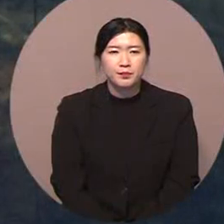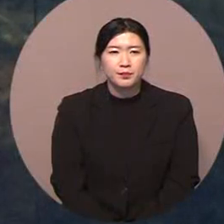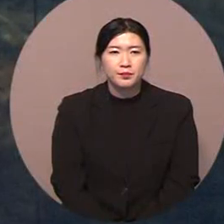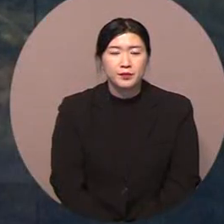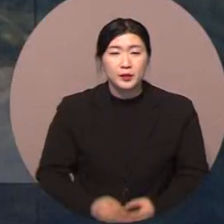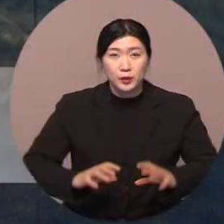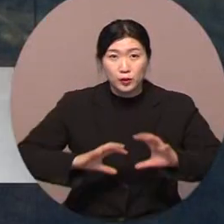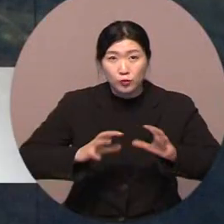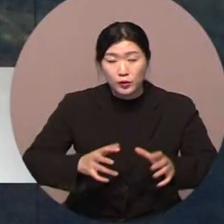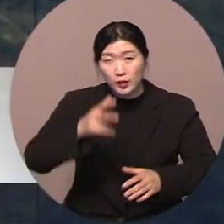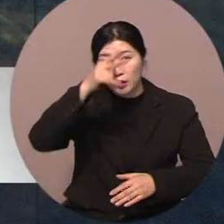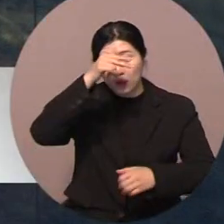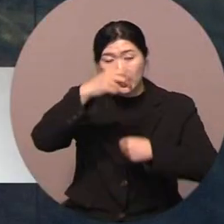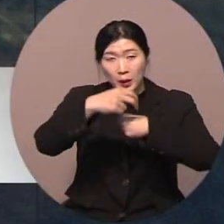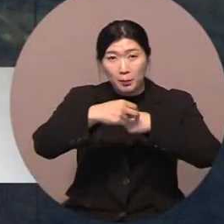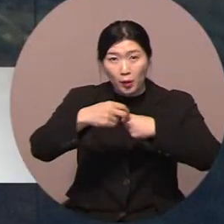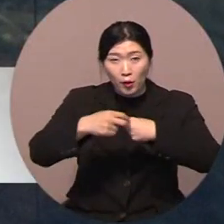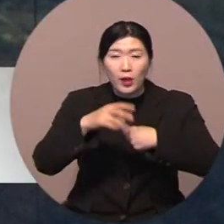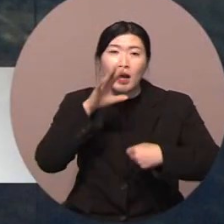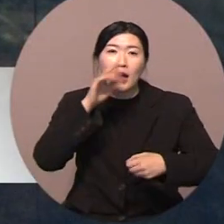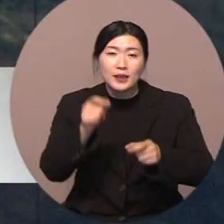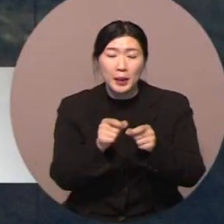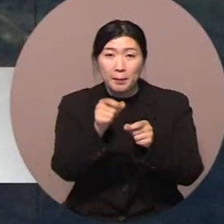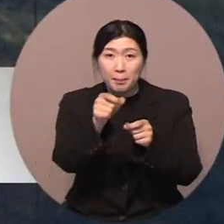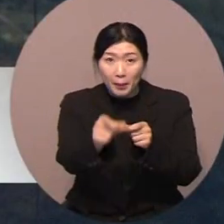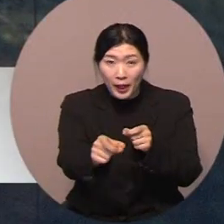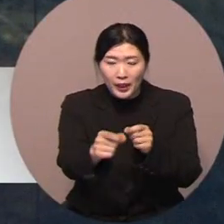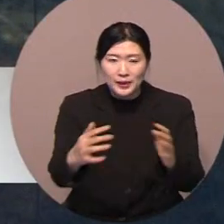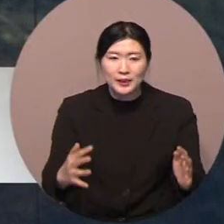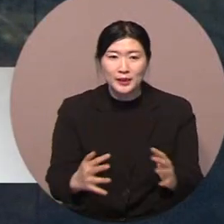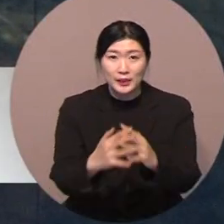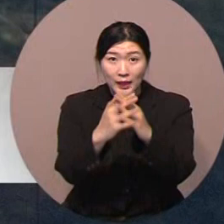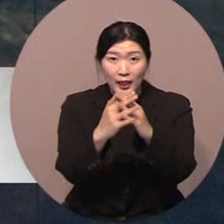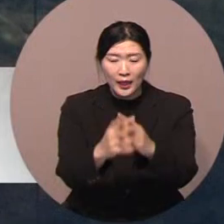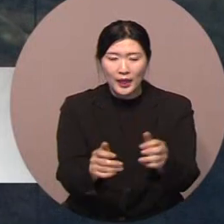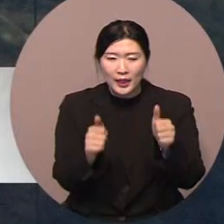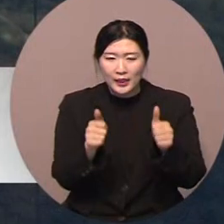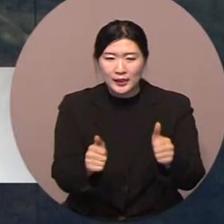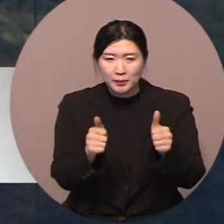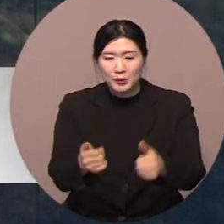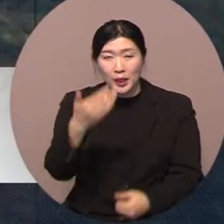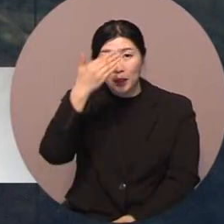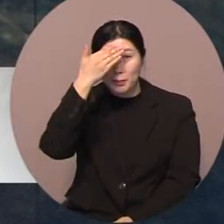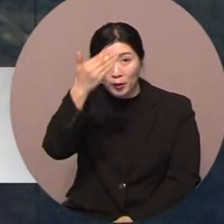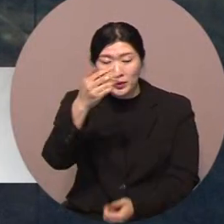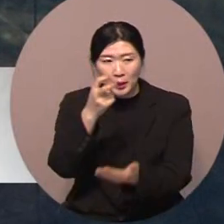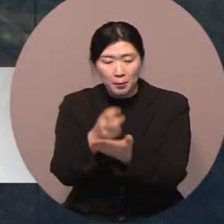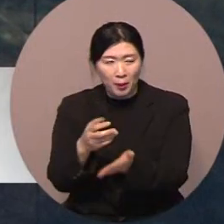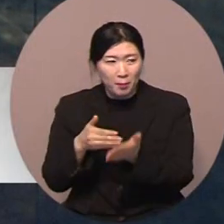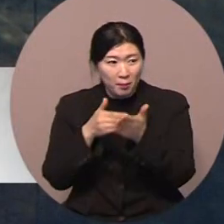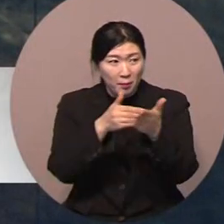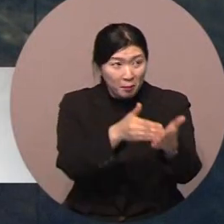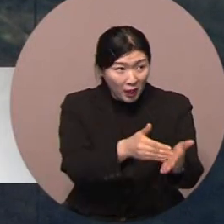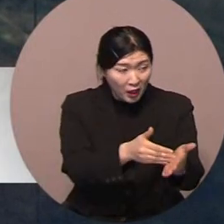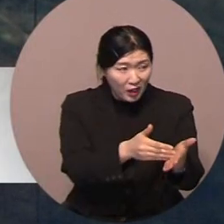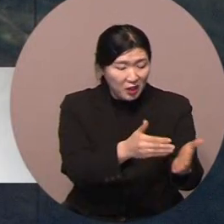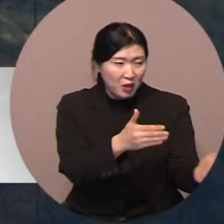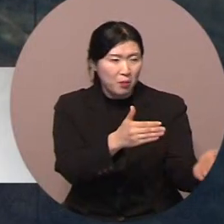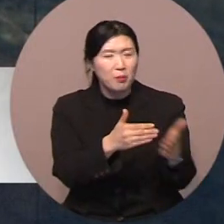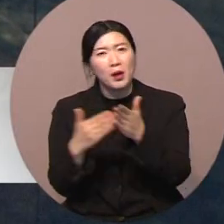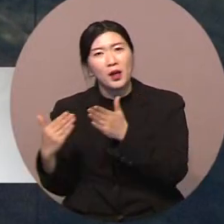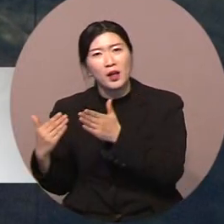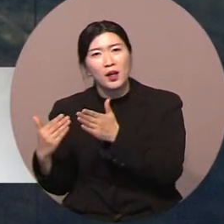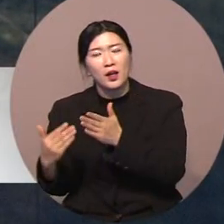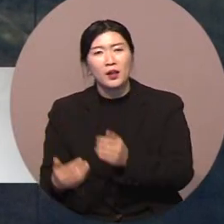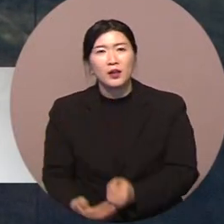국립 경찰병원 아산 분원의 예비 타당성 조사 면제를 담은 경찰 복제법 개정 아리 국회 법제사법 위원회를